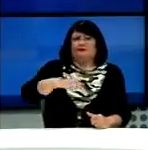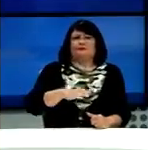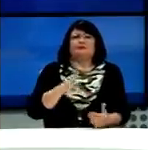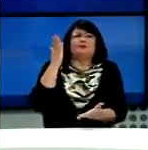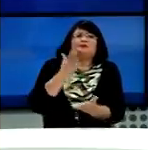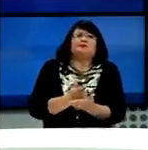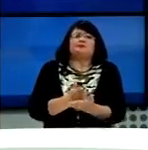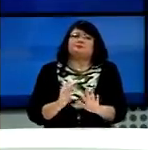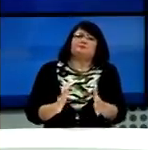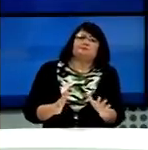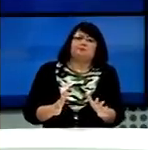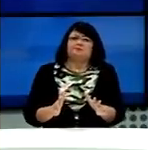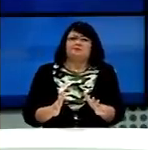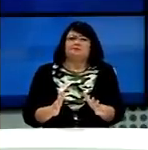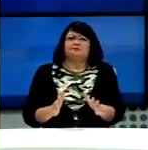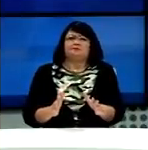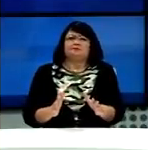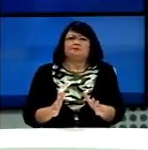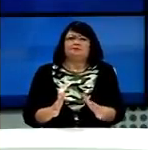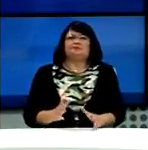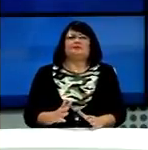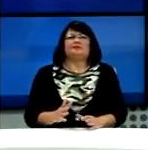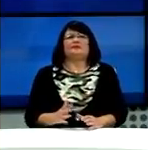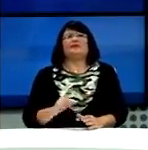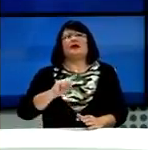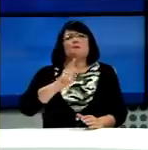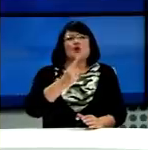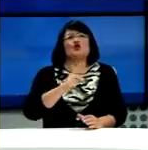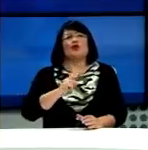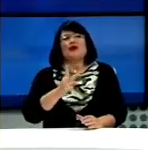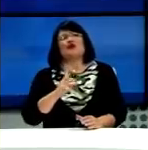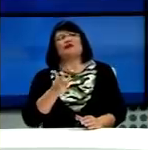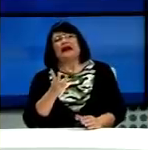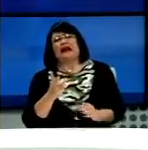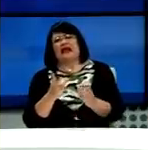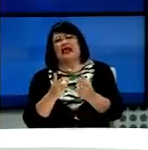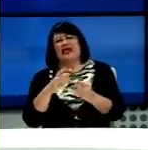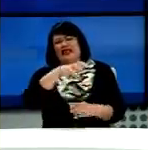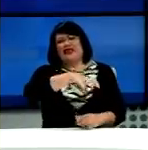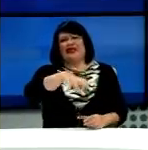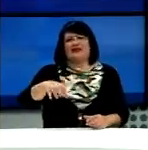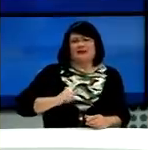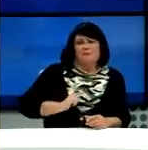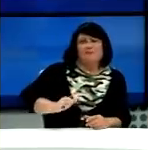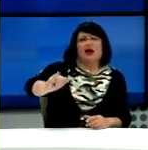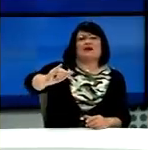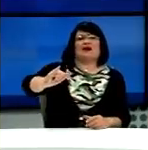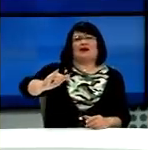όρο, λαμβάνοντας υπόψη και τα μονοθέσια και τα διθέσια και τα τριθέσια σχολεία στις απομονωμένες περιοχές.